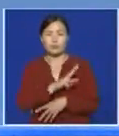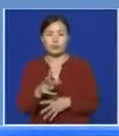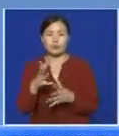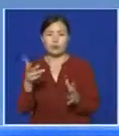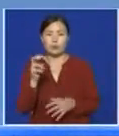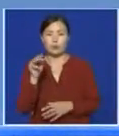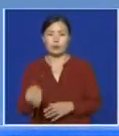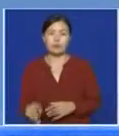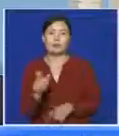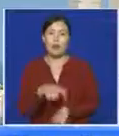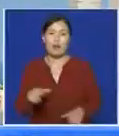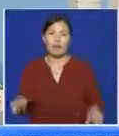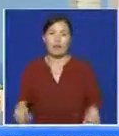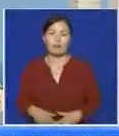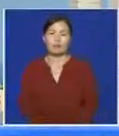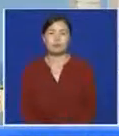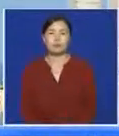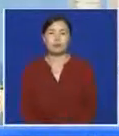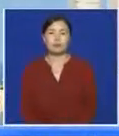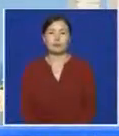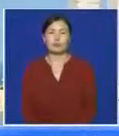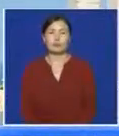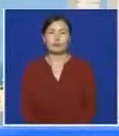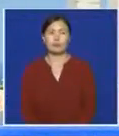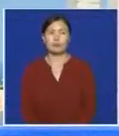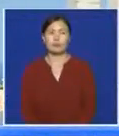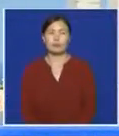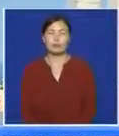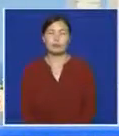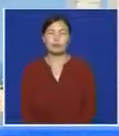миллионов 200 тысяч человек. Руслан Агаев, Салтанат Айджанова, Сабит Амангельдиулы, Каспий Акпарат.